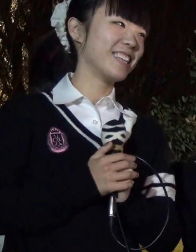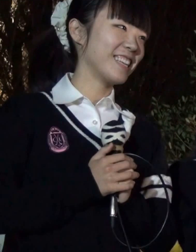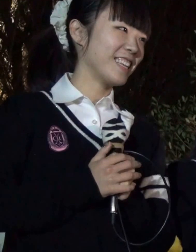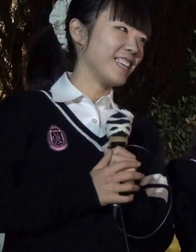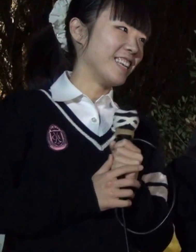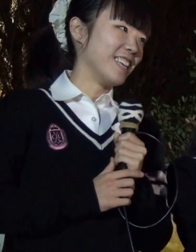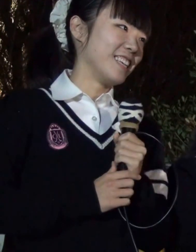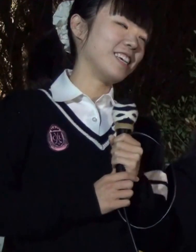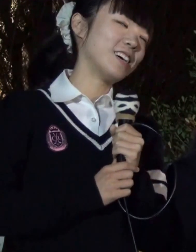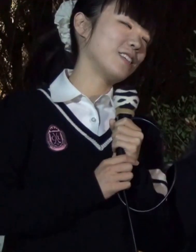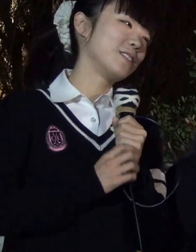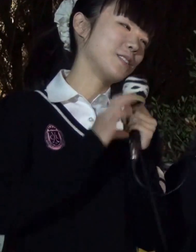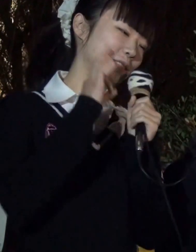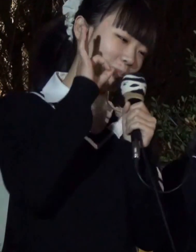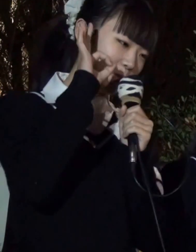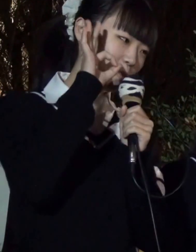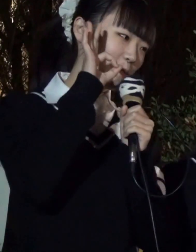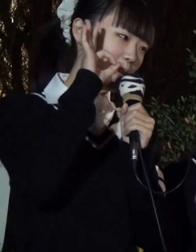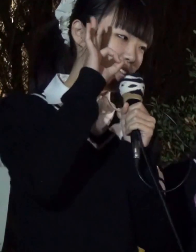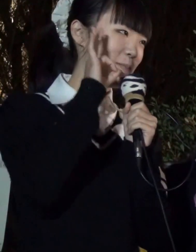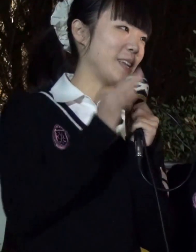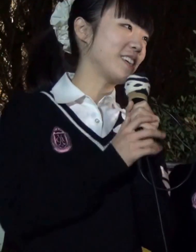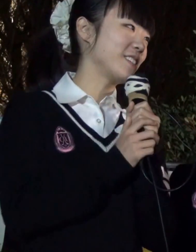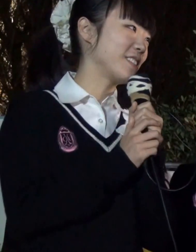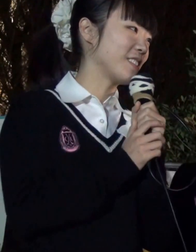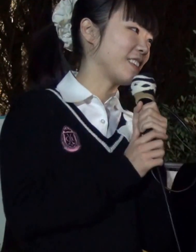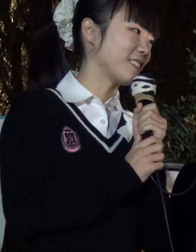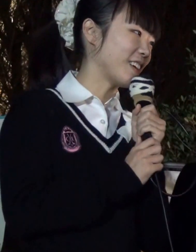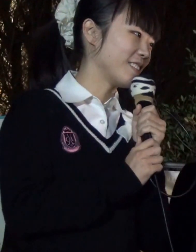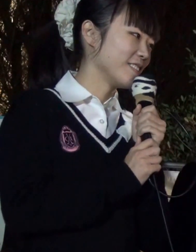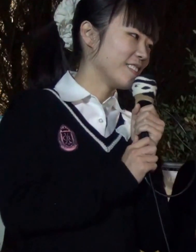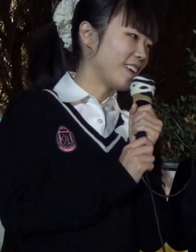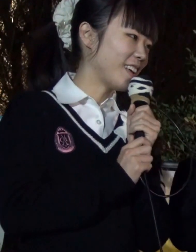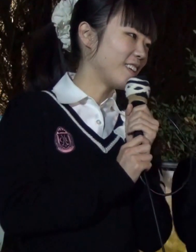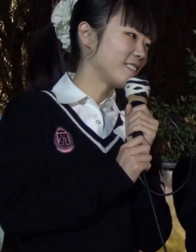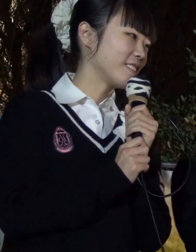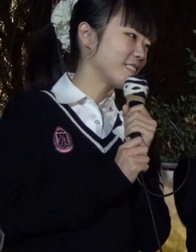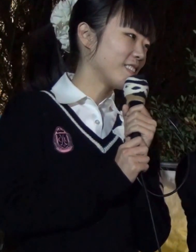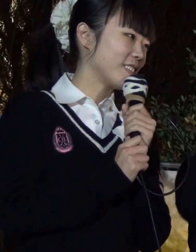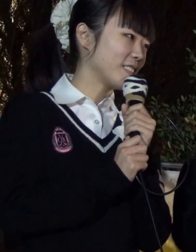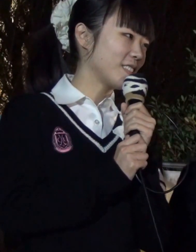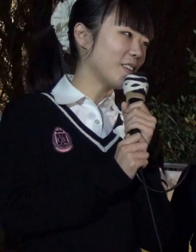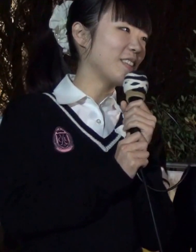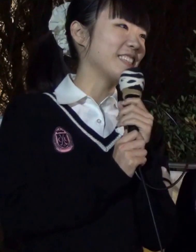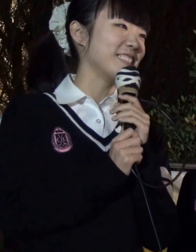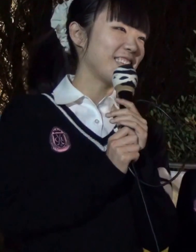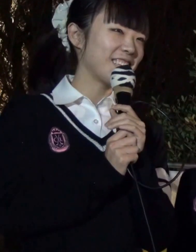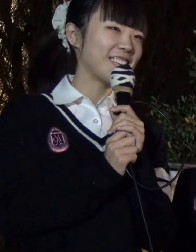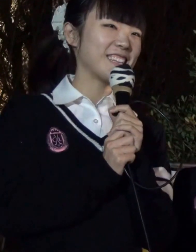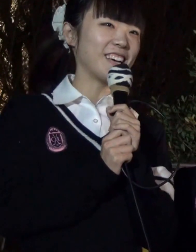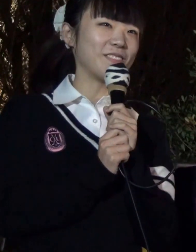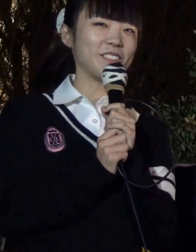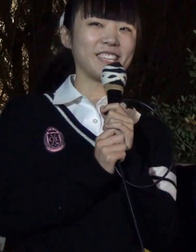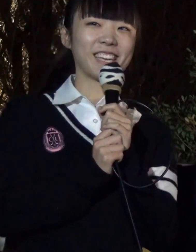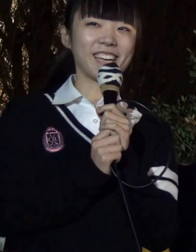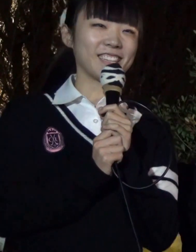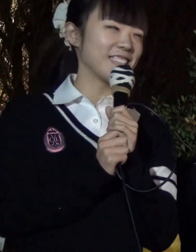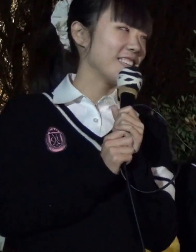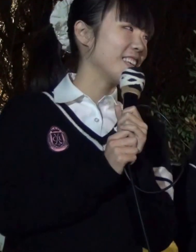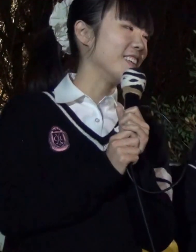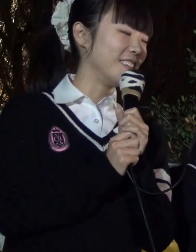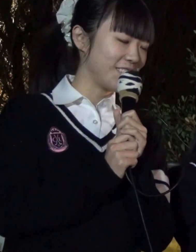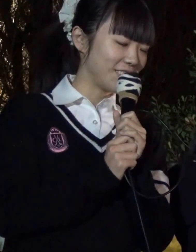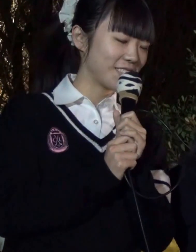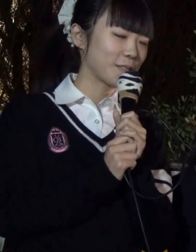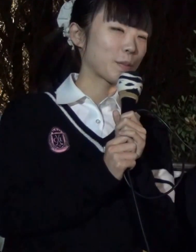ですか、あの皆さんの歌声、 上手、 もう温かいです。男性と女性の声どちらもあって ね、 ハーモニーが 厚みの